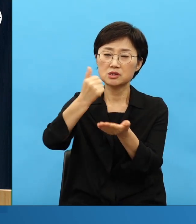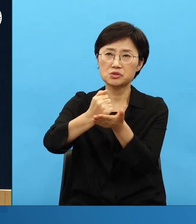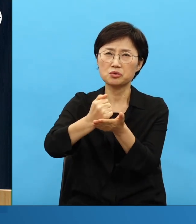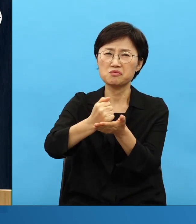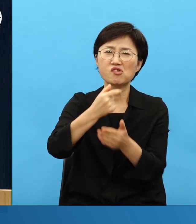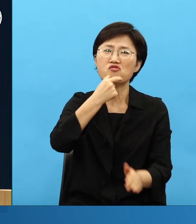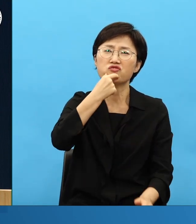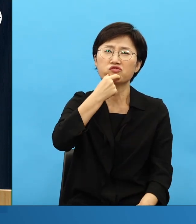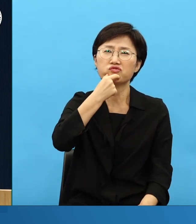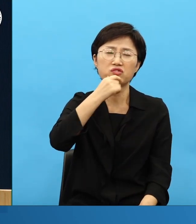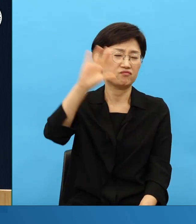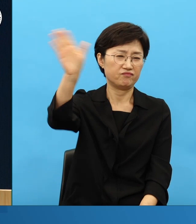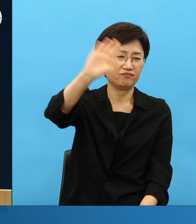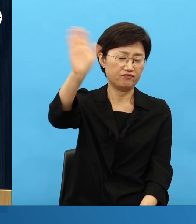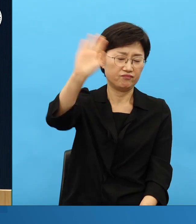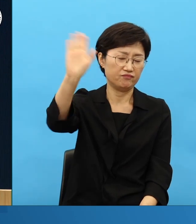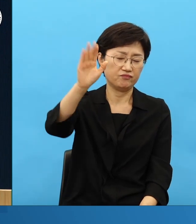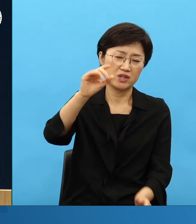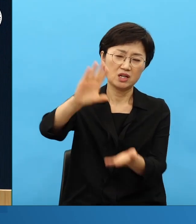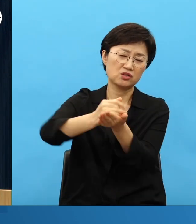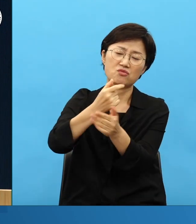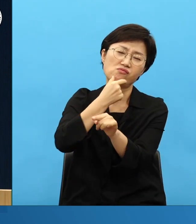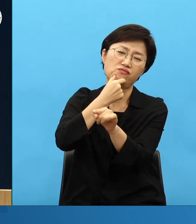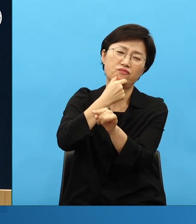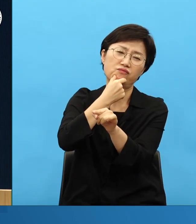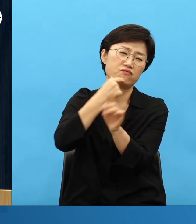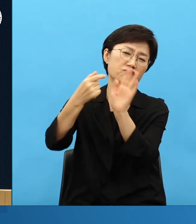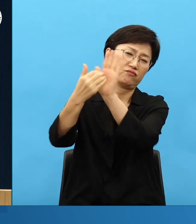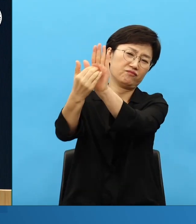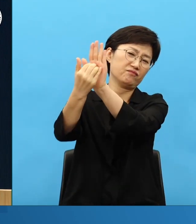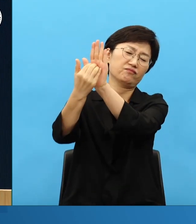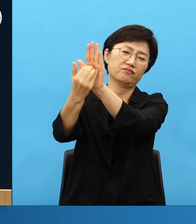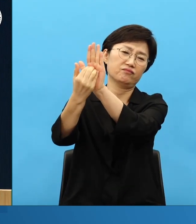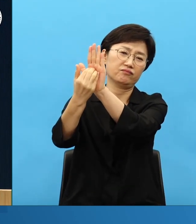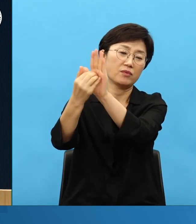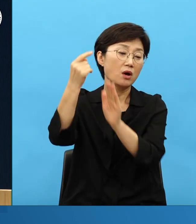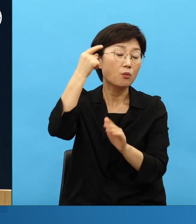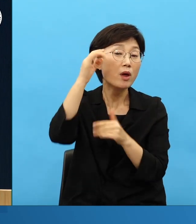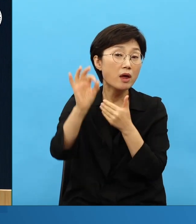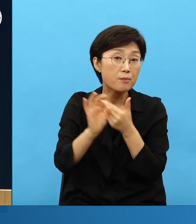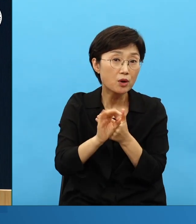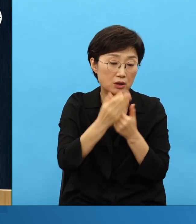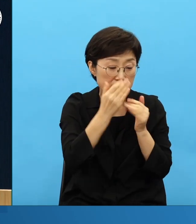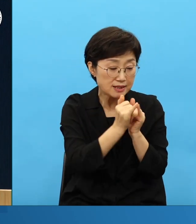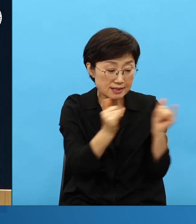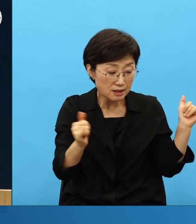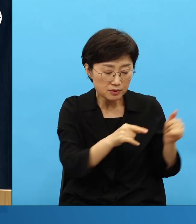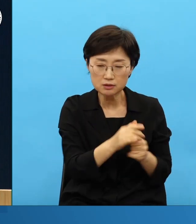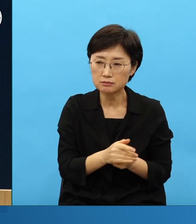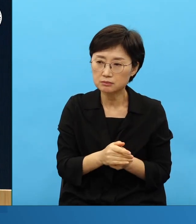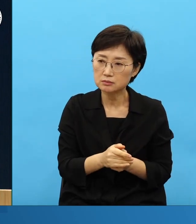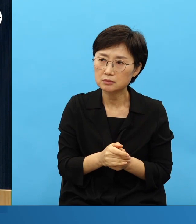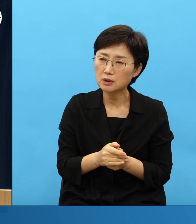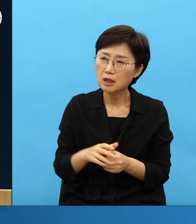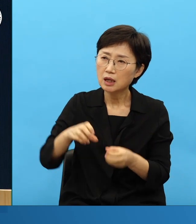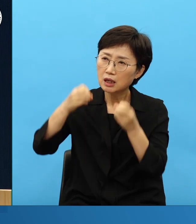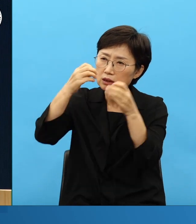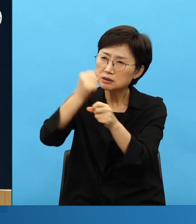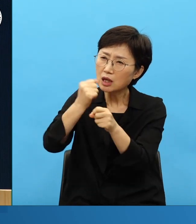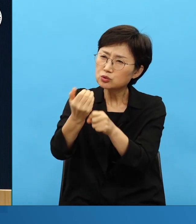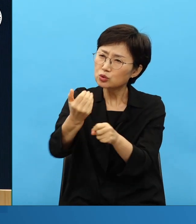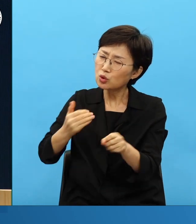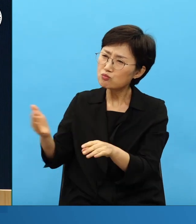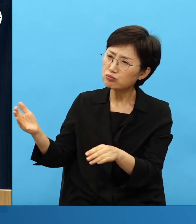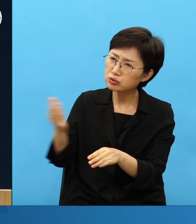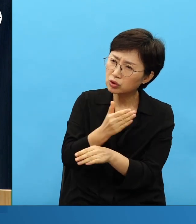completely refuse the 도저히 Christ. 이해 왜냐면 창세 전부터 계시다는 그리스도를 이해를 할 수 없는 거예요. 지금도 그걸 모르면요 삼위일체 부정하는 겁니다. 그렇죠? Why?